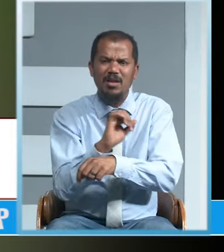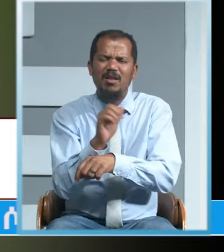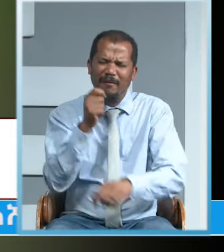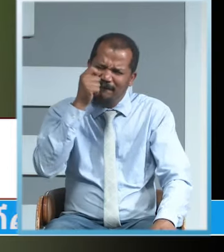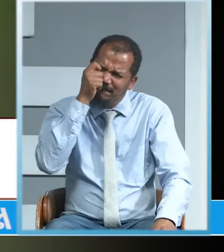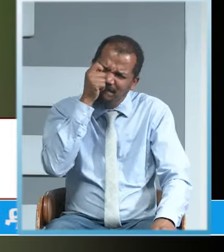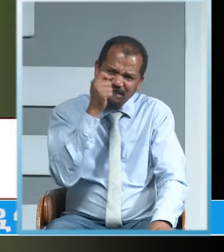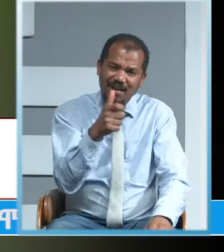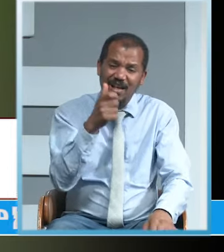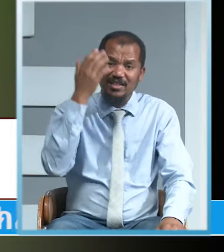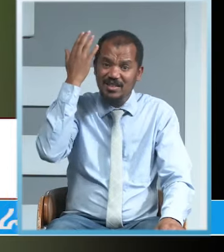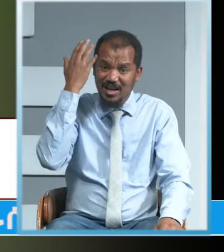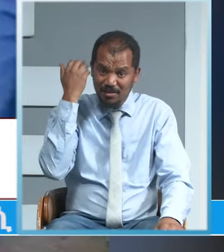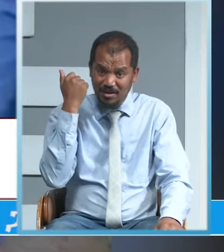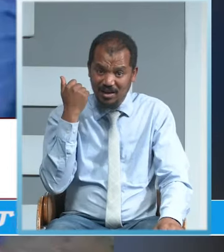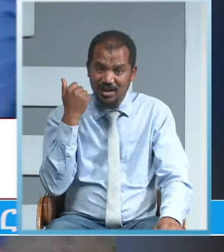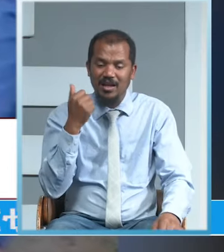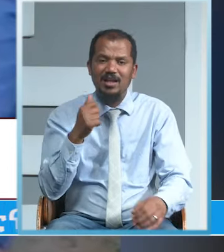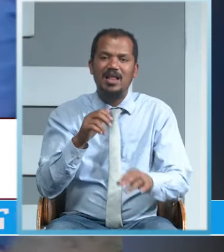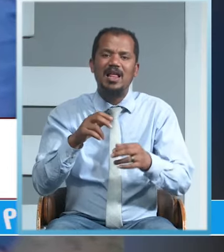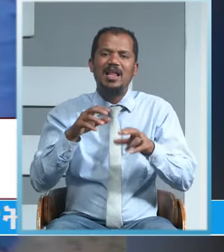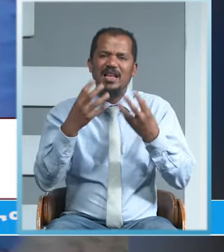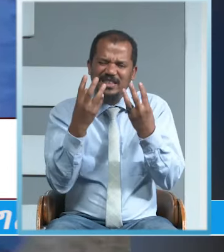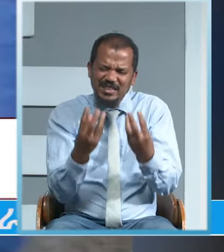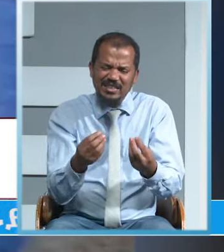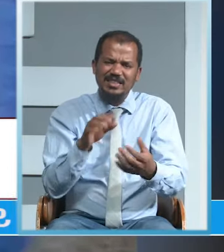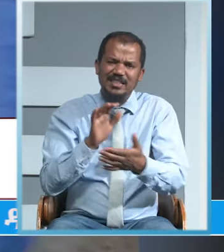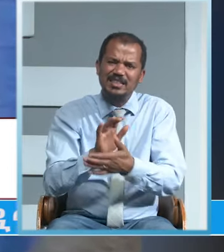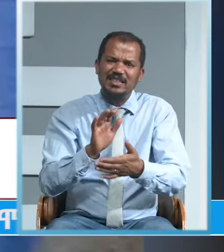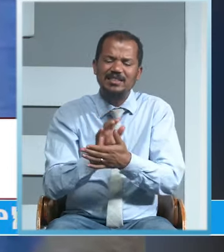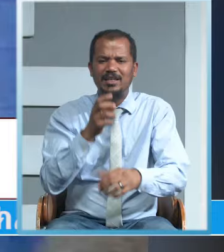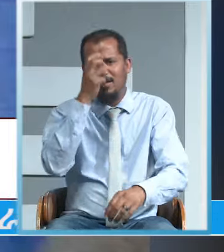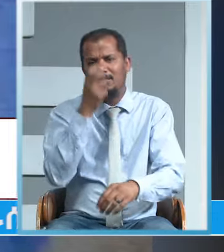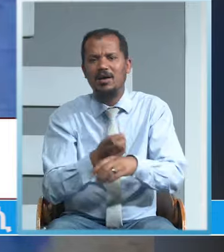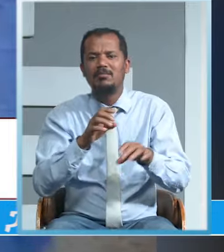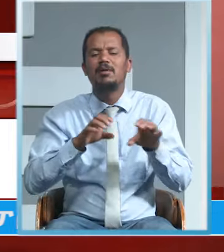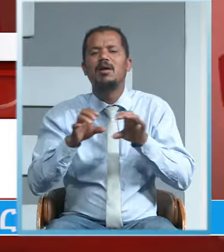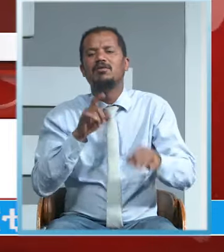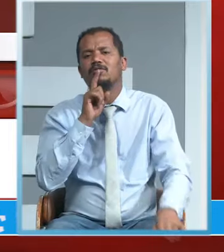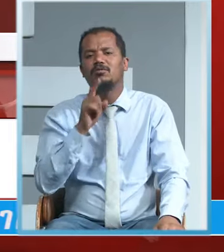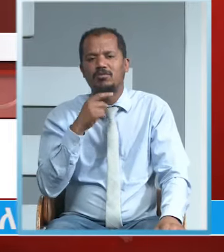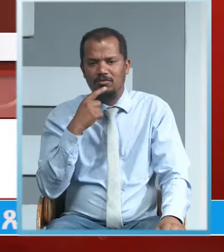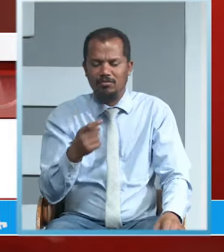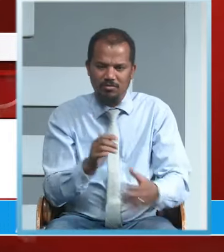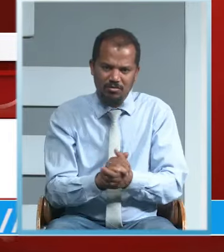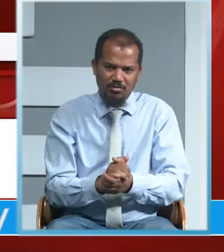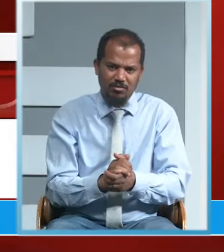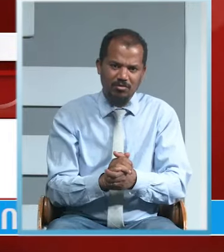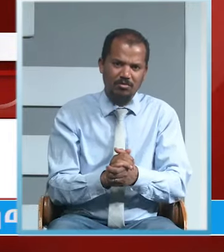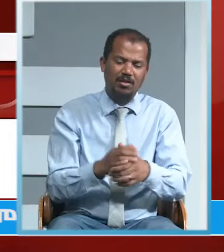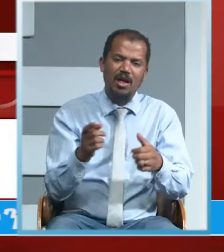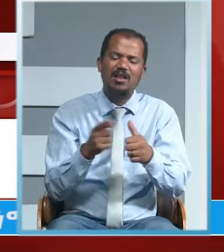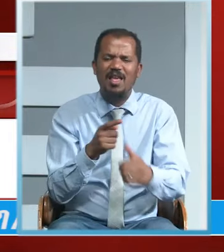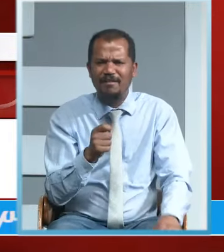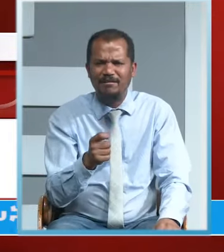በፍጥነት እየተሽከረከረ የነበረ በመሆኑ ለማረጋጋት የሚደረገው ሙከራ አዳጋጅ በማድረጉ ነው ብለዋል። ምንሻ የሚሆነው ነገር አንደኛ